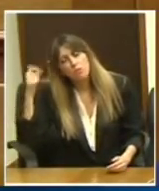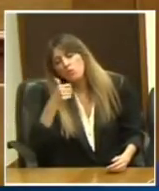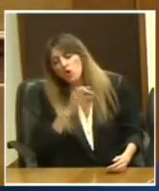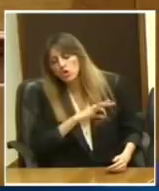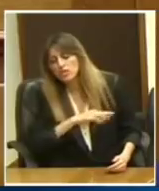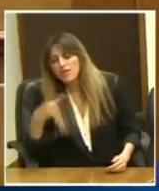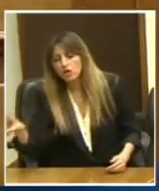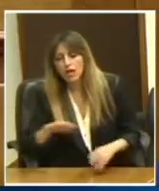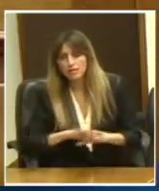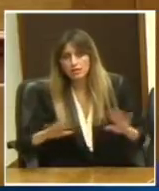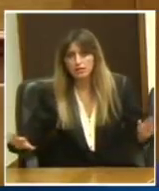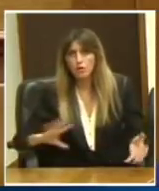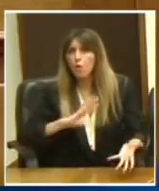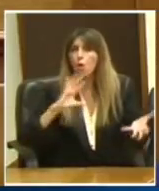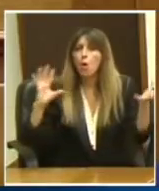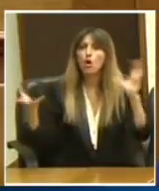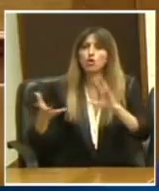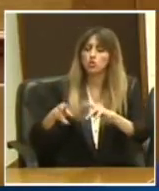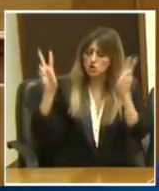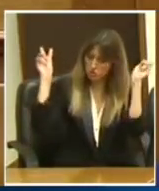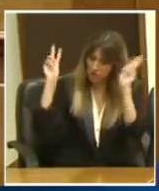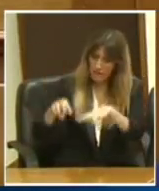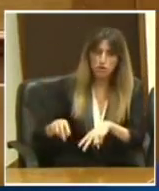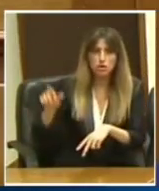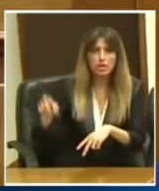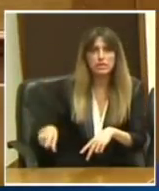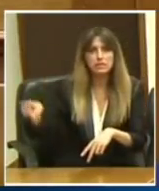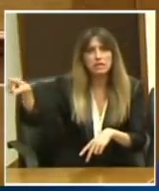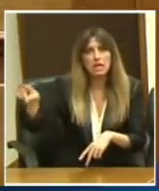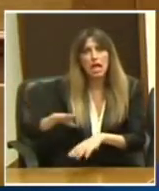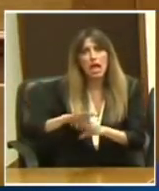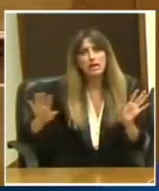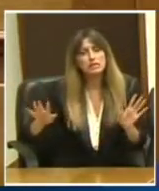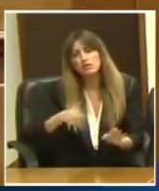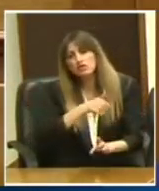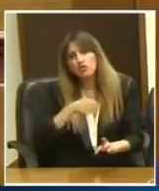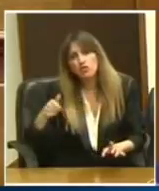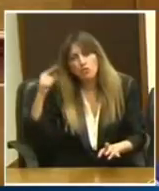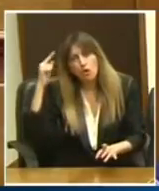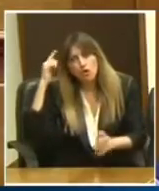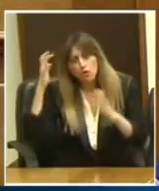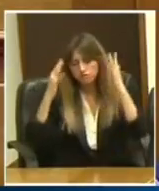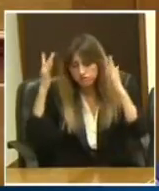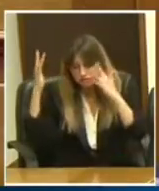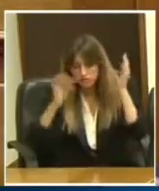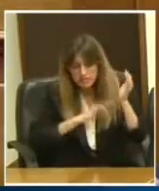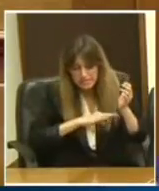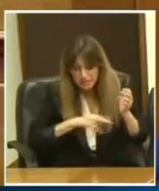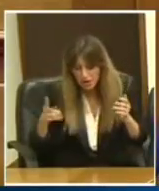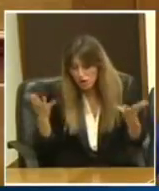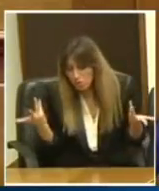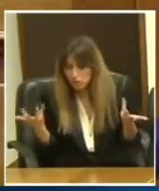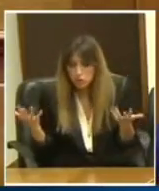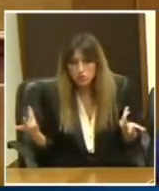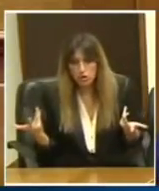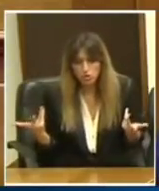πολιτικές αξίες και αρχές, αλλά με βάση τη συγκυρία. Διότι αναφερθήκατε σε κάποιο